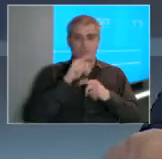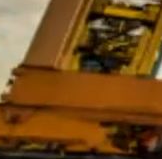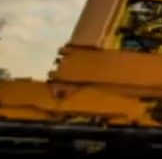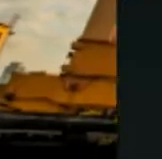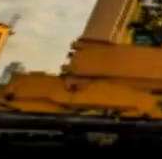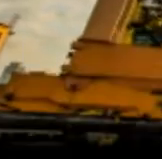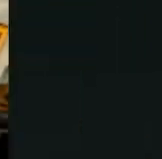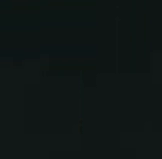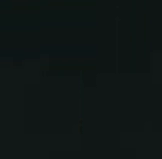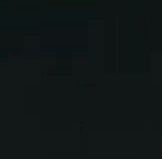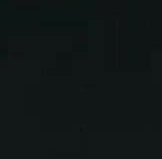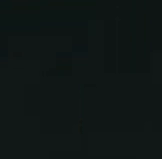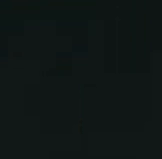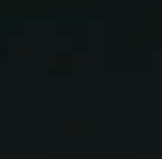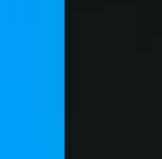הבא.